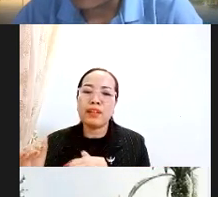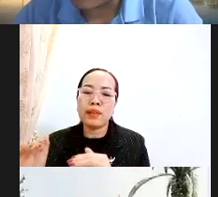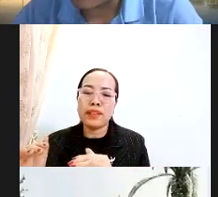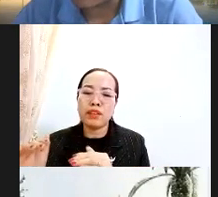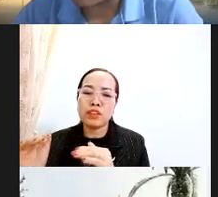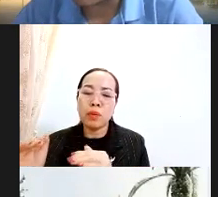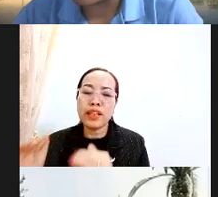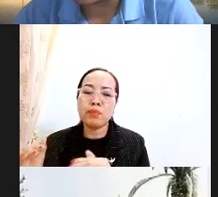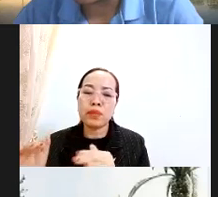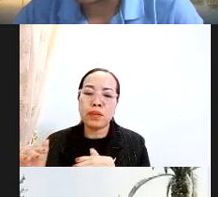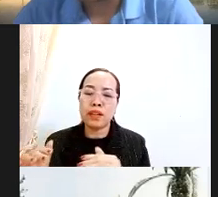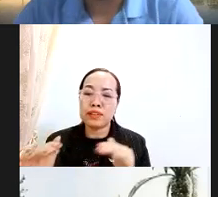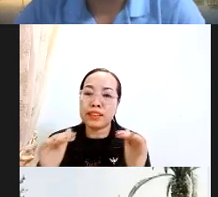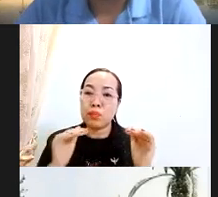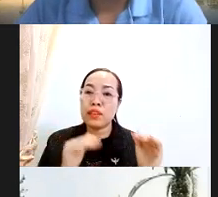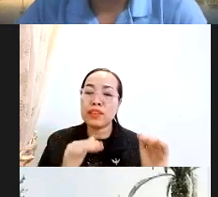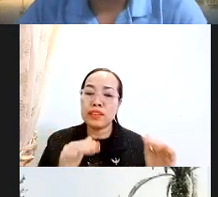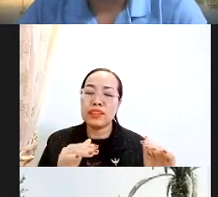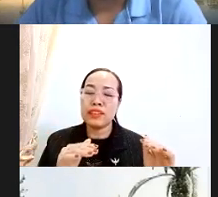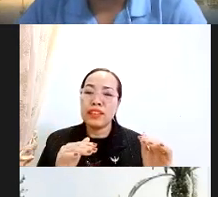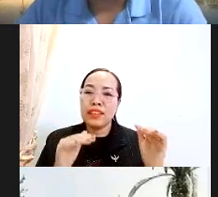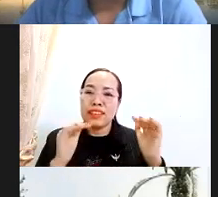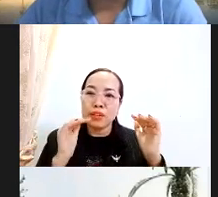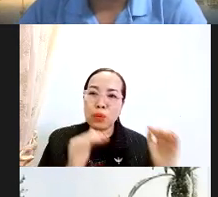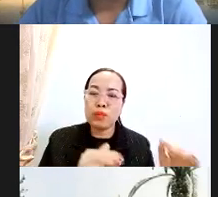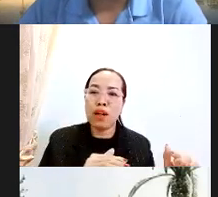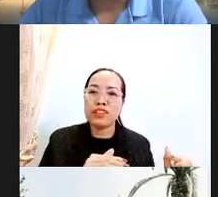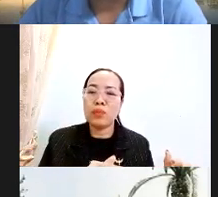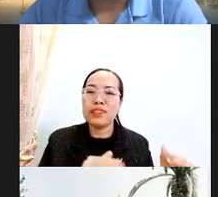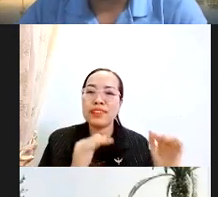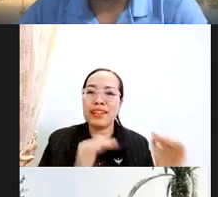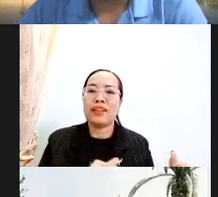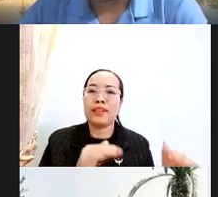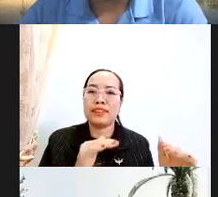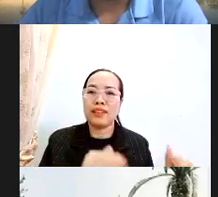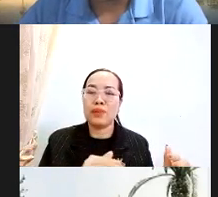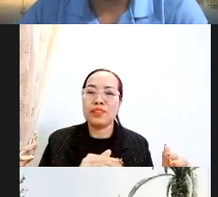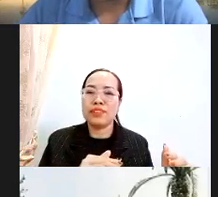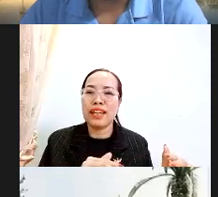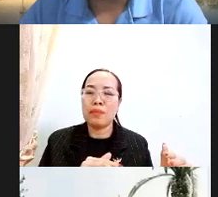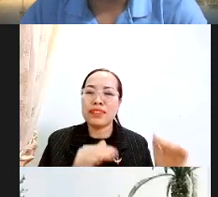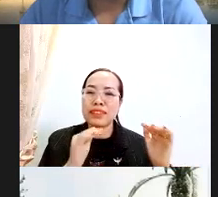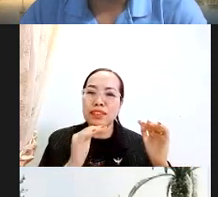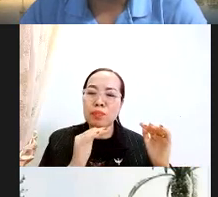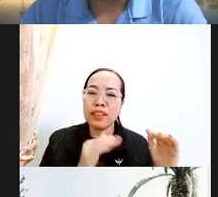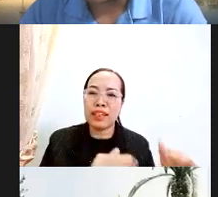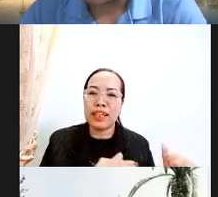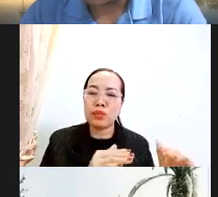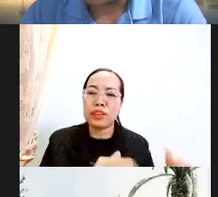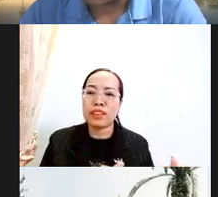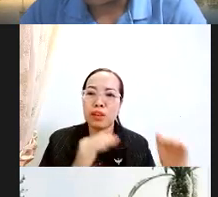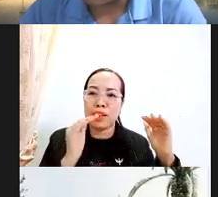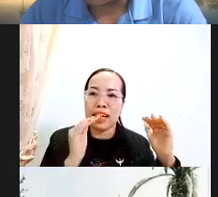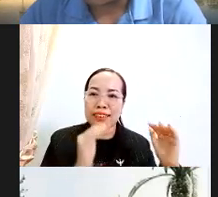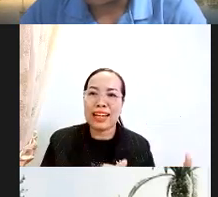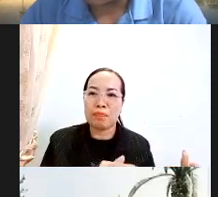hai trở bay bằng nhom hiền bật của ca đã sang nhom mơ khơi chấm nuôn bọc nhom cứ thẹn cầm rạt sâu chả bớt sân để nhom nơi cái lại nong